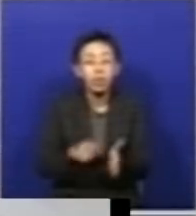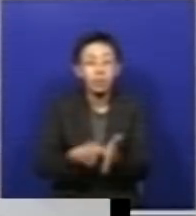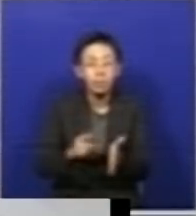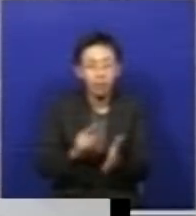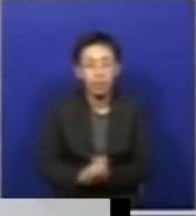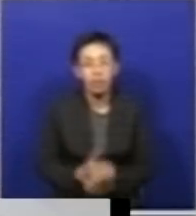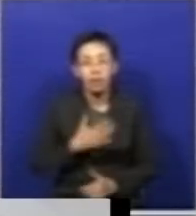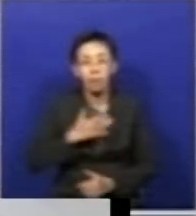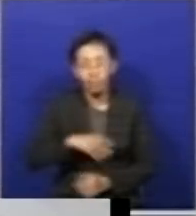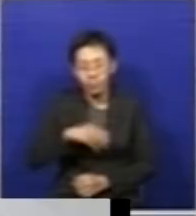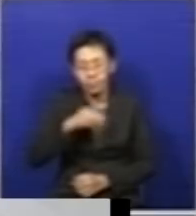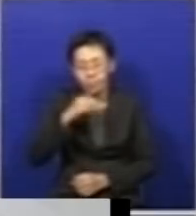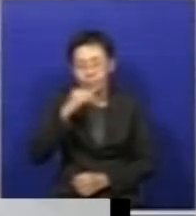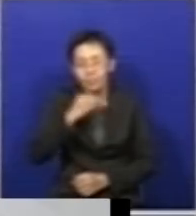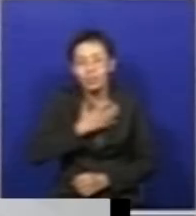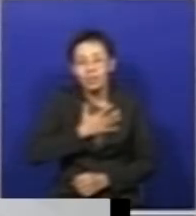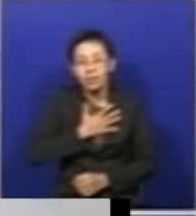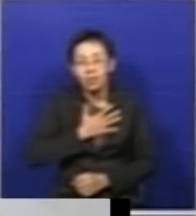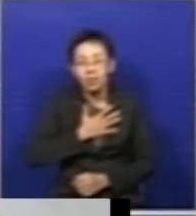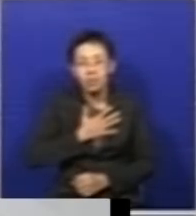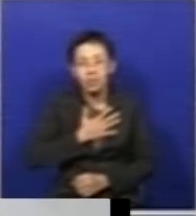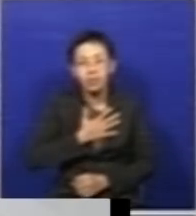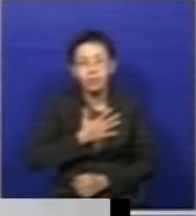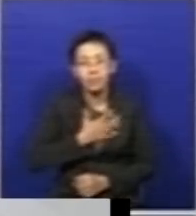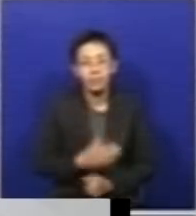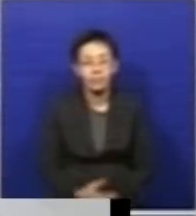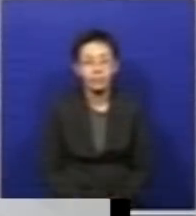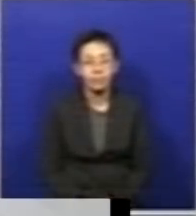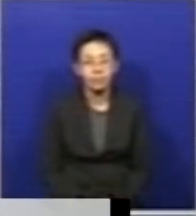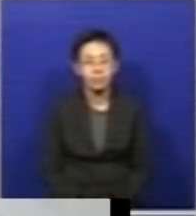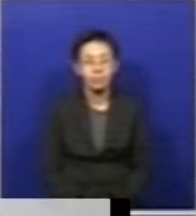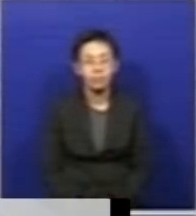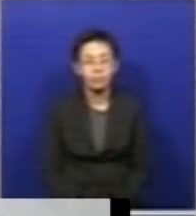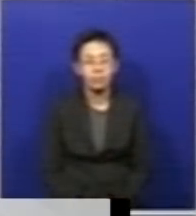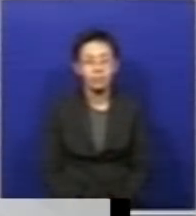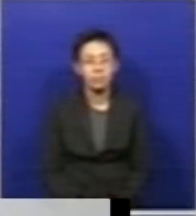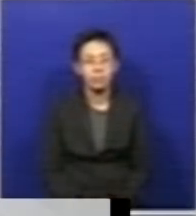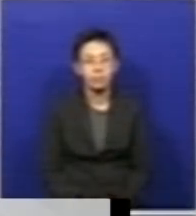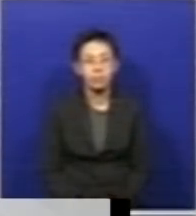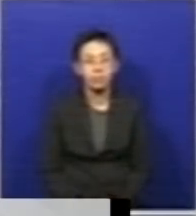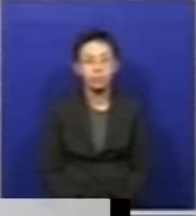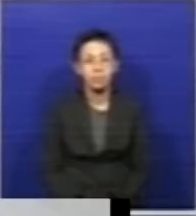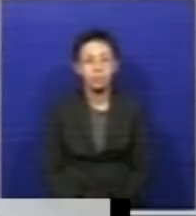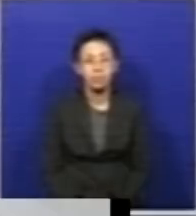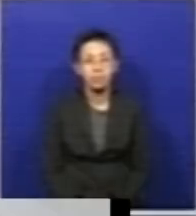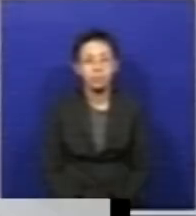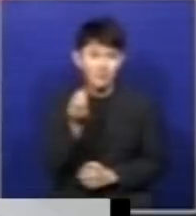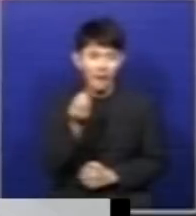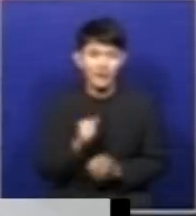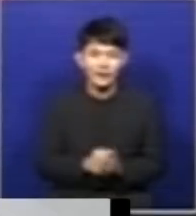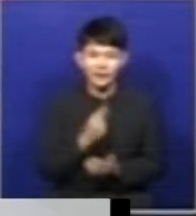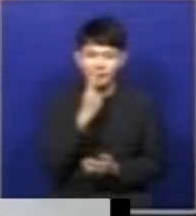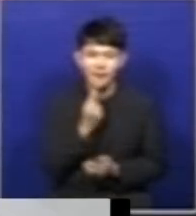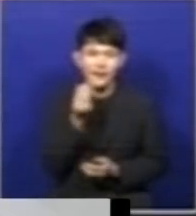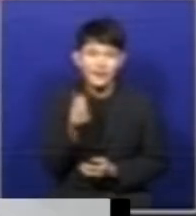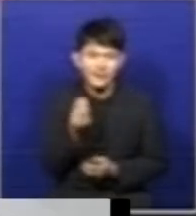ชาชนที่อดอยากตอนนี้อาจจะดีมากกว่านี้แล้วเรื่องอีกเรื่องหนึ่งเรื่องชิมช็อปใช้ก็เรื่องหนึ่งนะฮะแต่ว่าเรื่องนี้ที่เป็นเรื่องที่น่าพูดถูกมากอย่างยิ่งก็คือเรื่